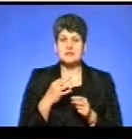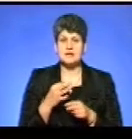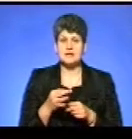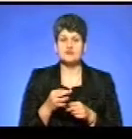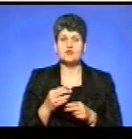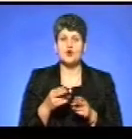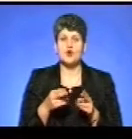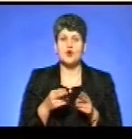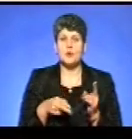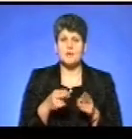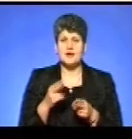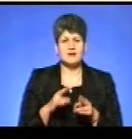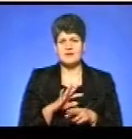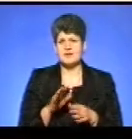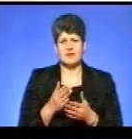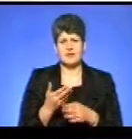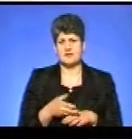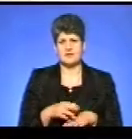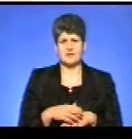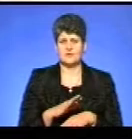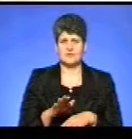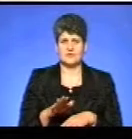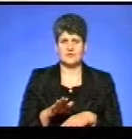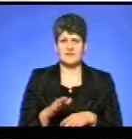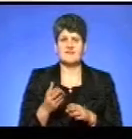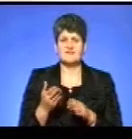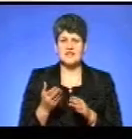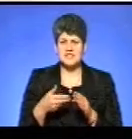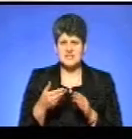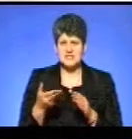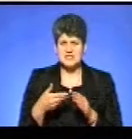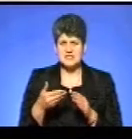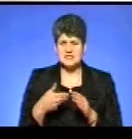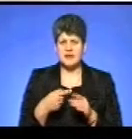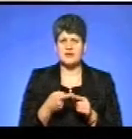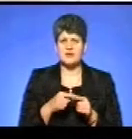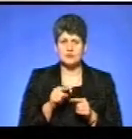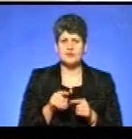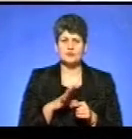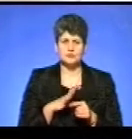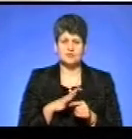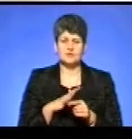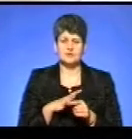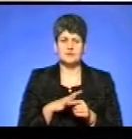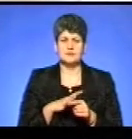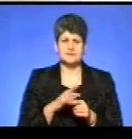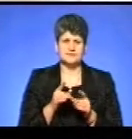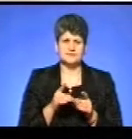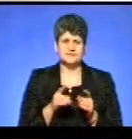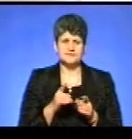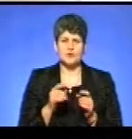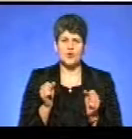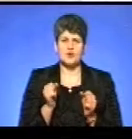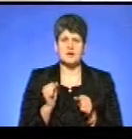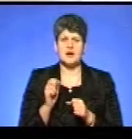на видалення абсцесу не є складною. Висікання шкіри і підшкірної клітковини, яка була змінена, там, холодний абсцес.